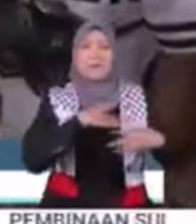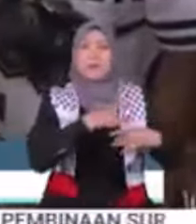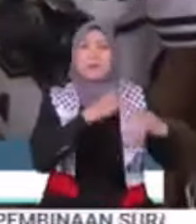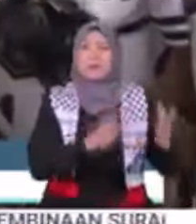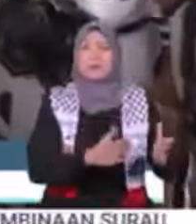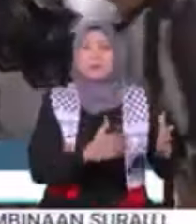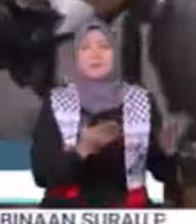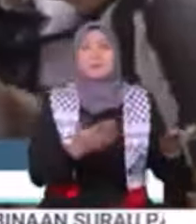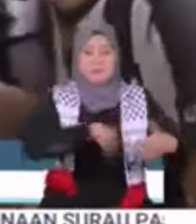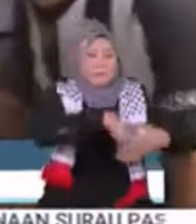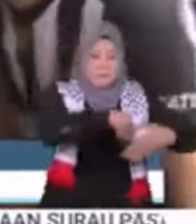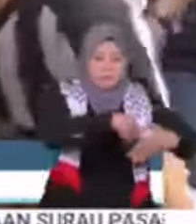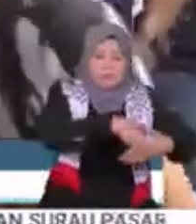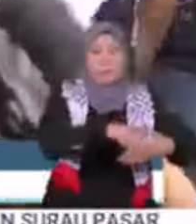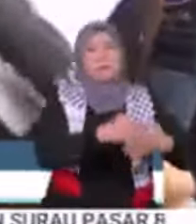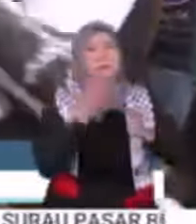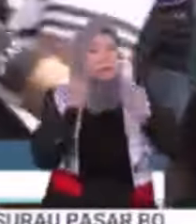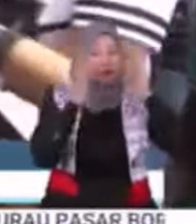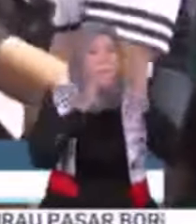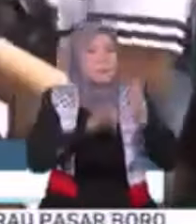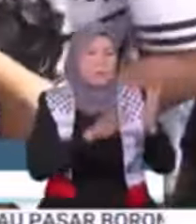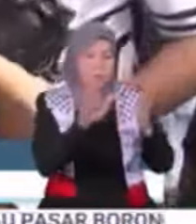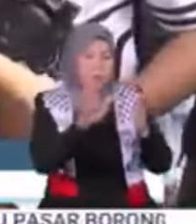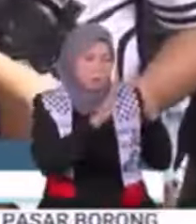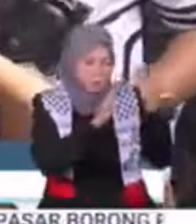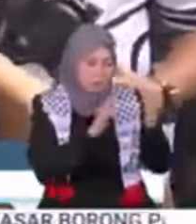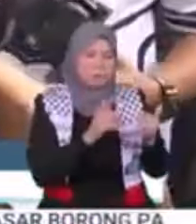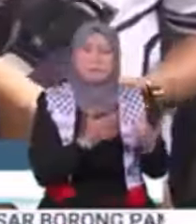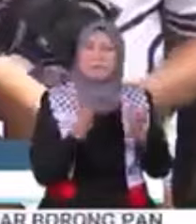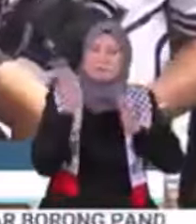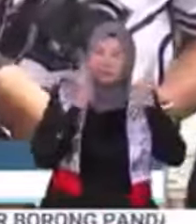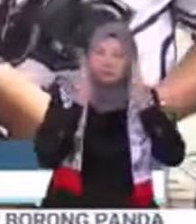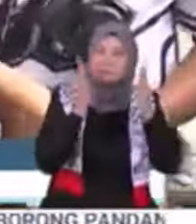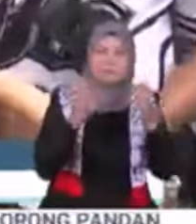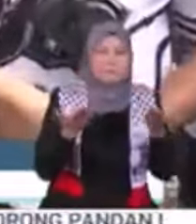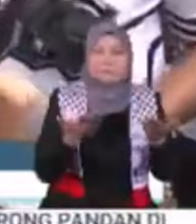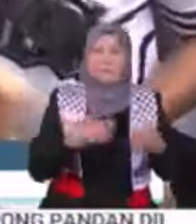peminat-peminat pecinta-pecinta bola sepak tanah air, harapan abang untuk bola sepak tanah air sendiri?